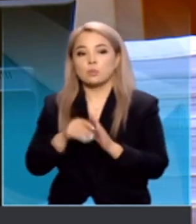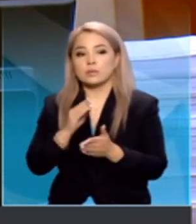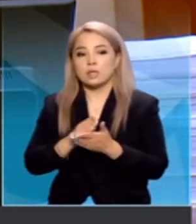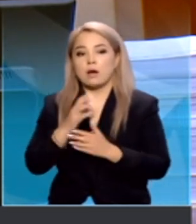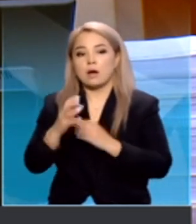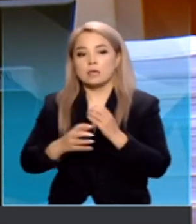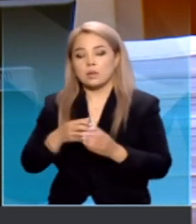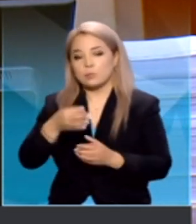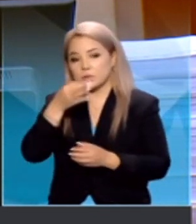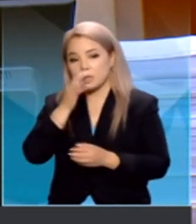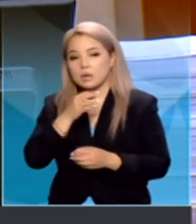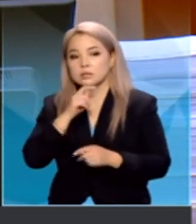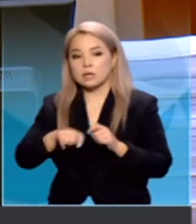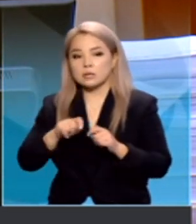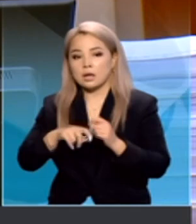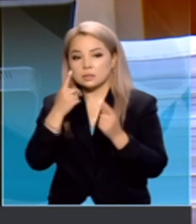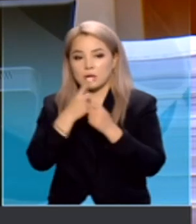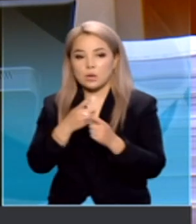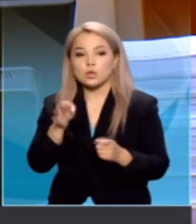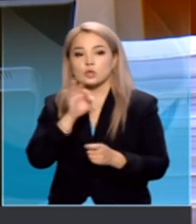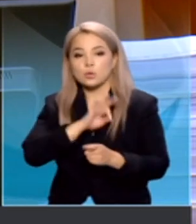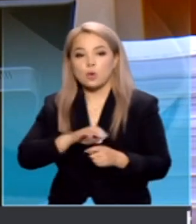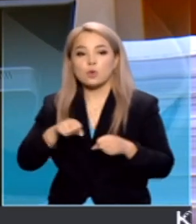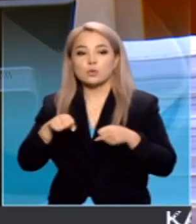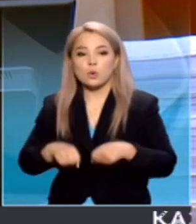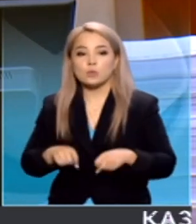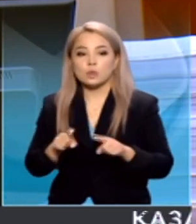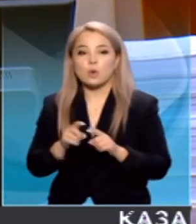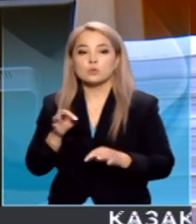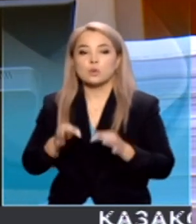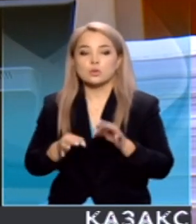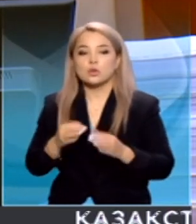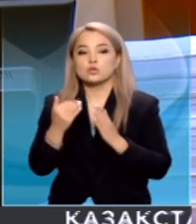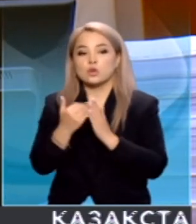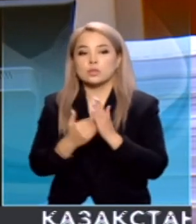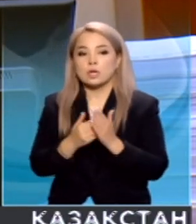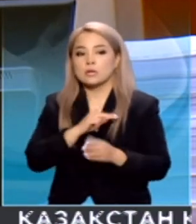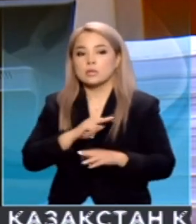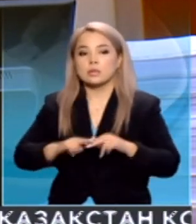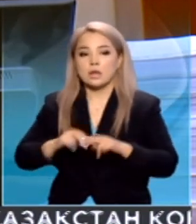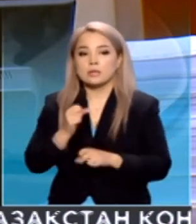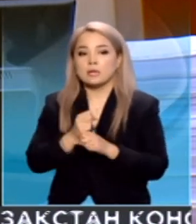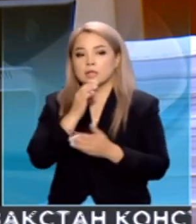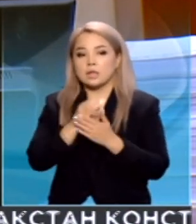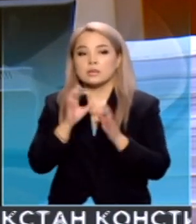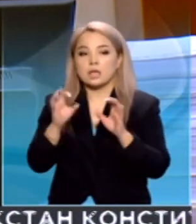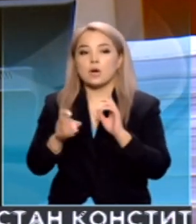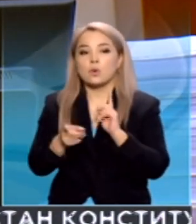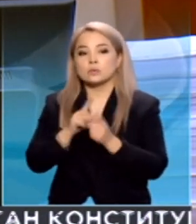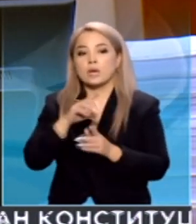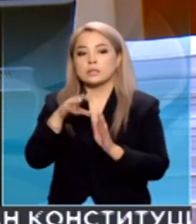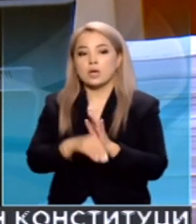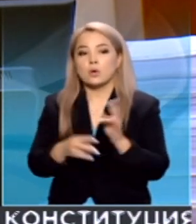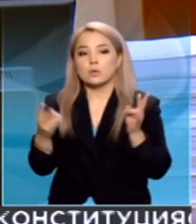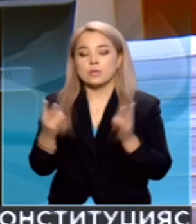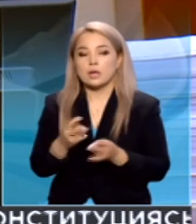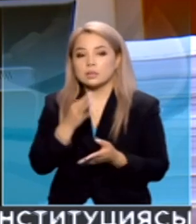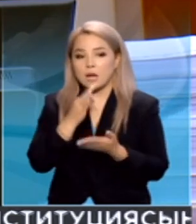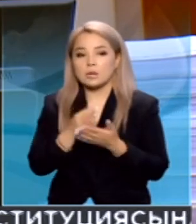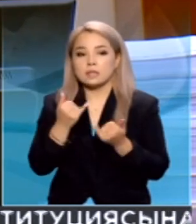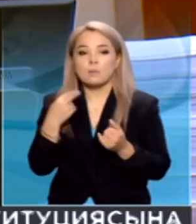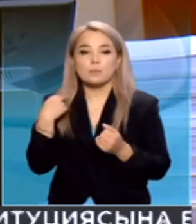әлемдік тәжірибені ескере отырып, тиімді құқықтық және сот жүйесін құру үшін тиісті заңнамаға өзгерістер енгізу қажет.